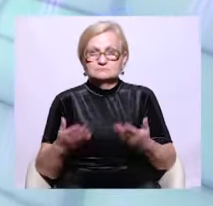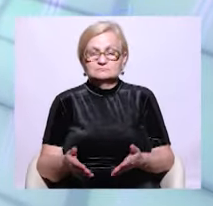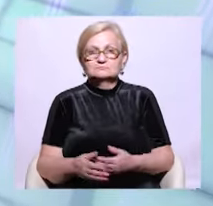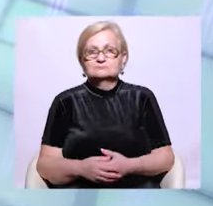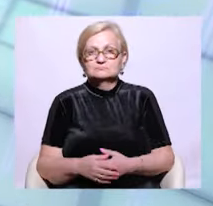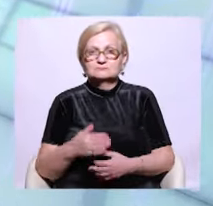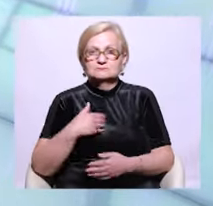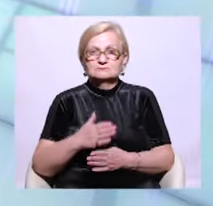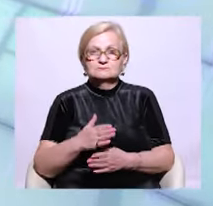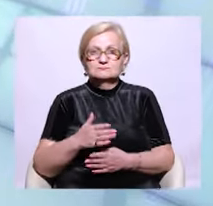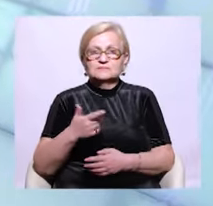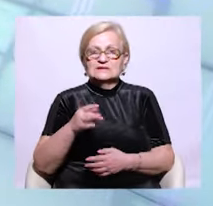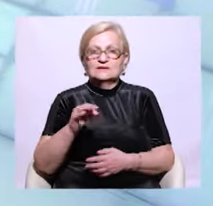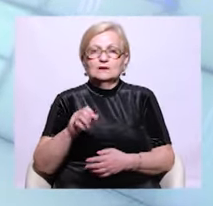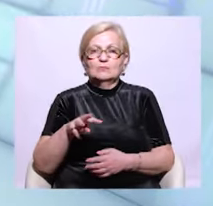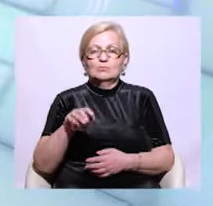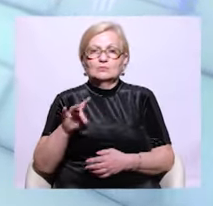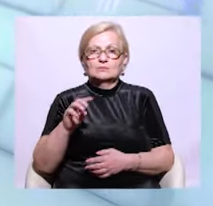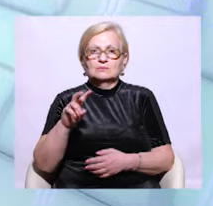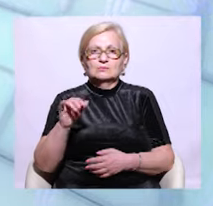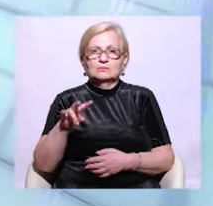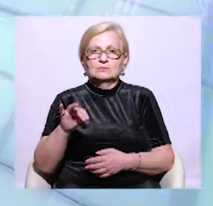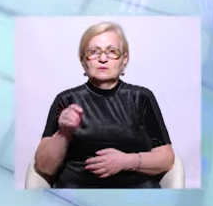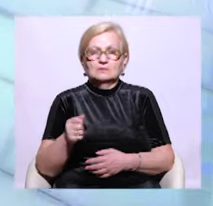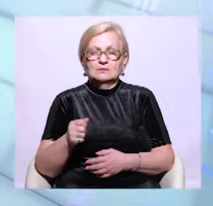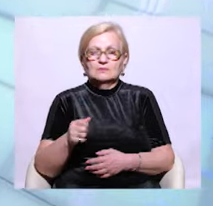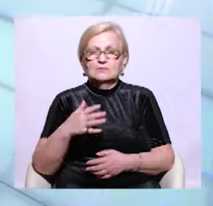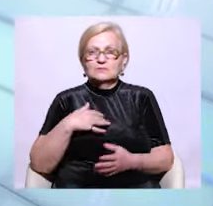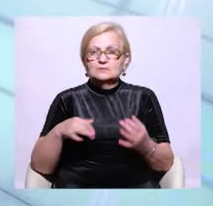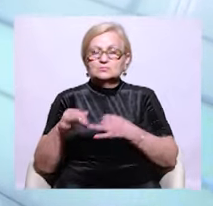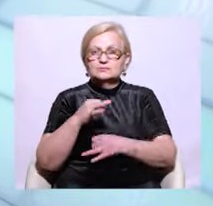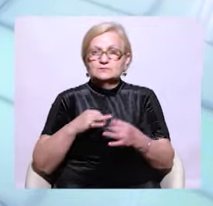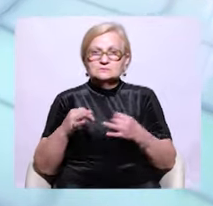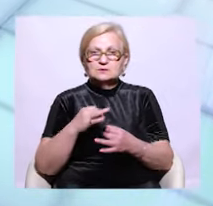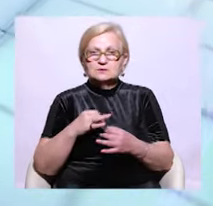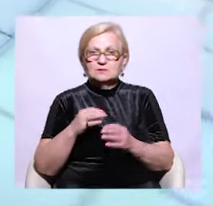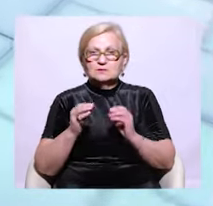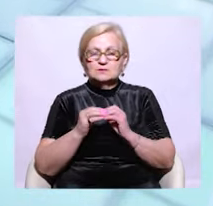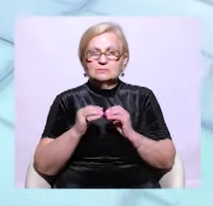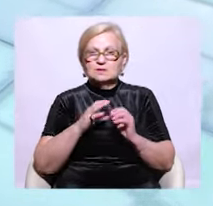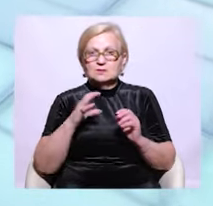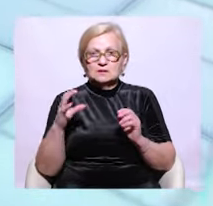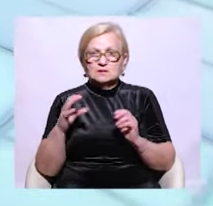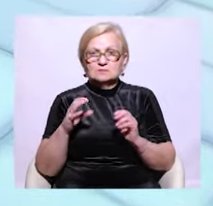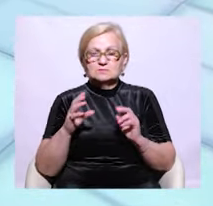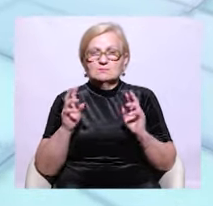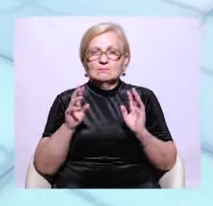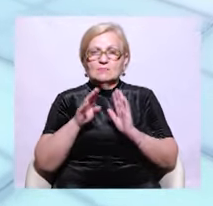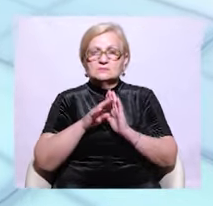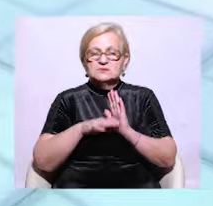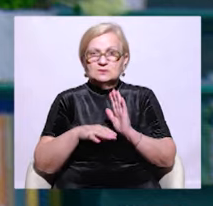მოგესალმებით. მე გახლავართ გია მურღულია. ჩვენ ტრადიციულად ვსაუბრობთ მეათე კლასის